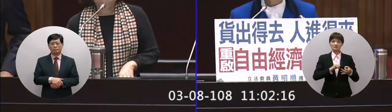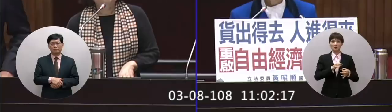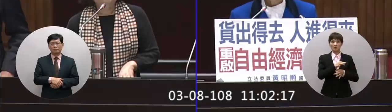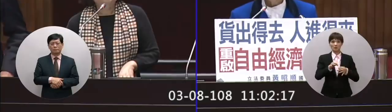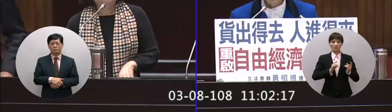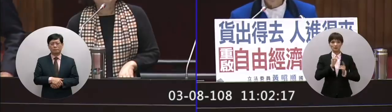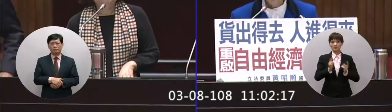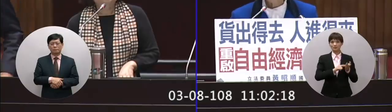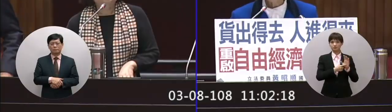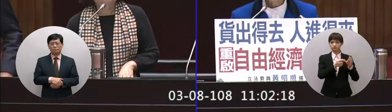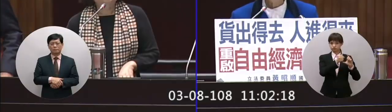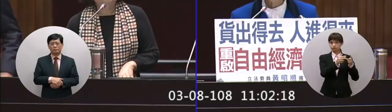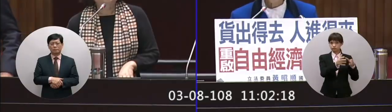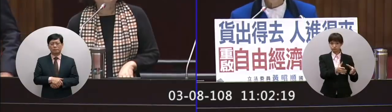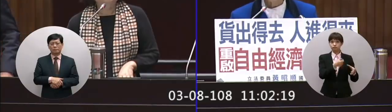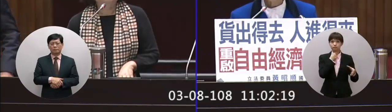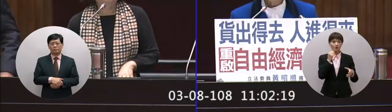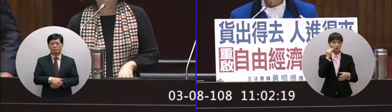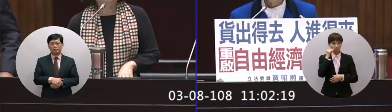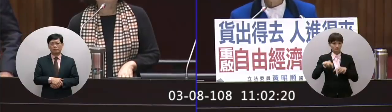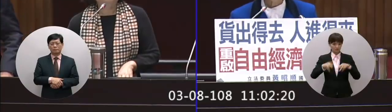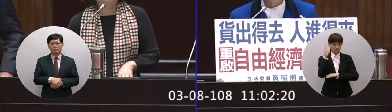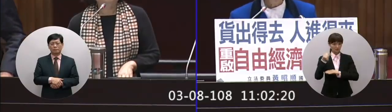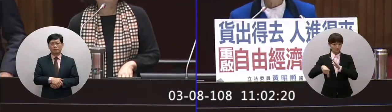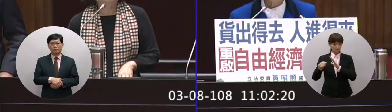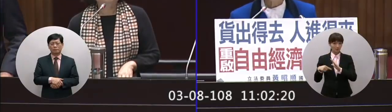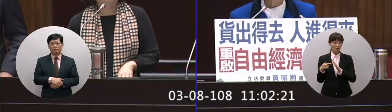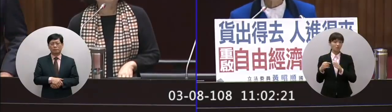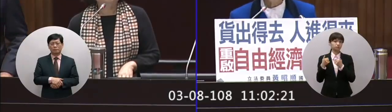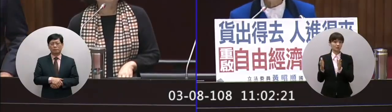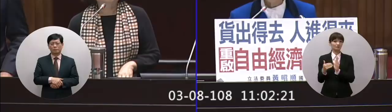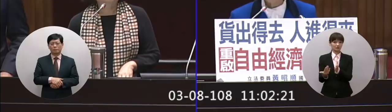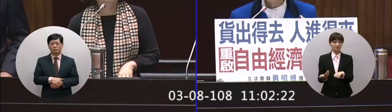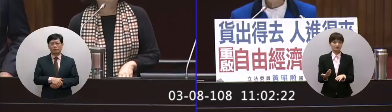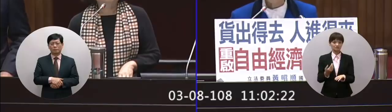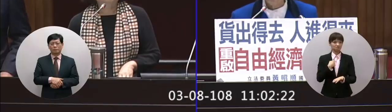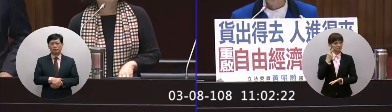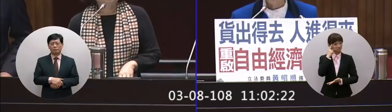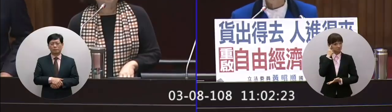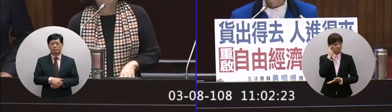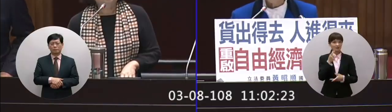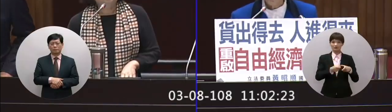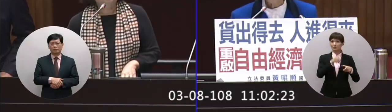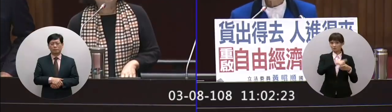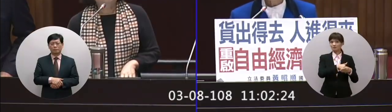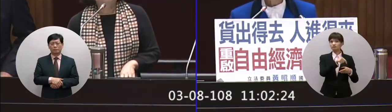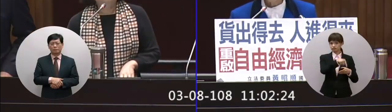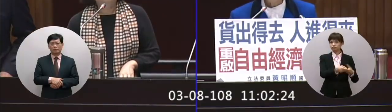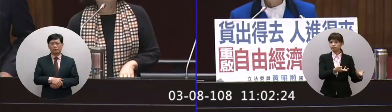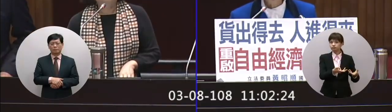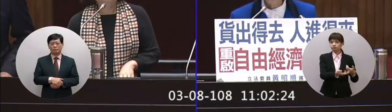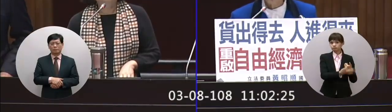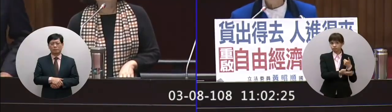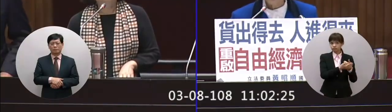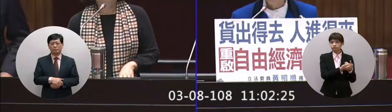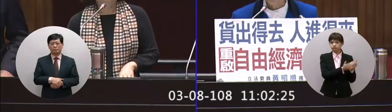果行政院不愿意做，我们也不排除用公投的方式来处理，因为我